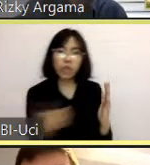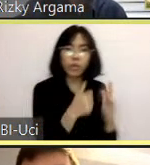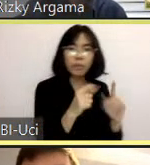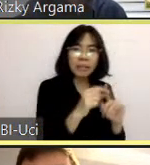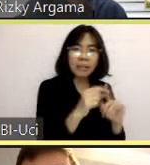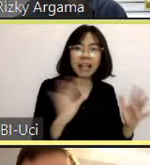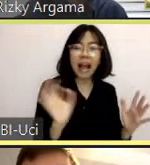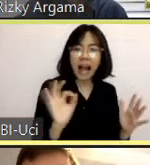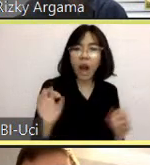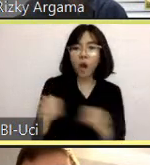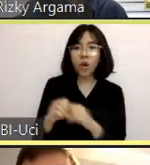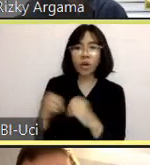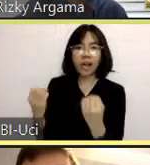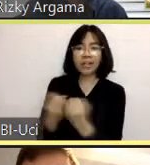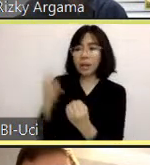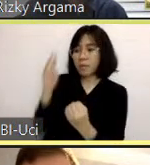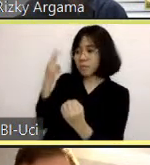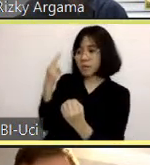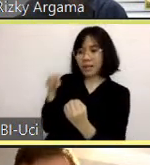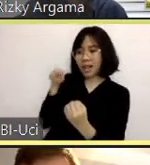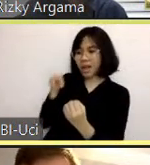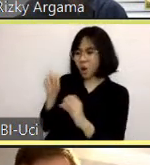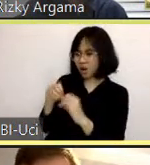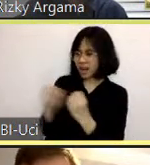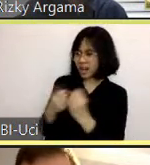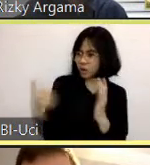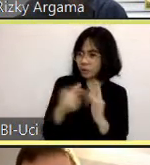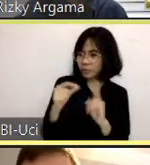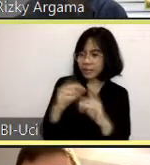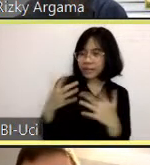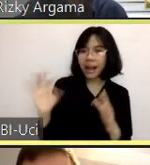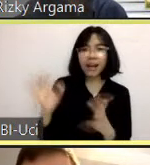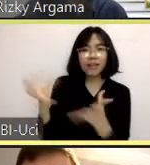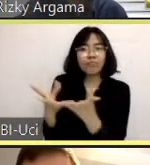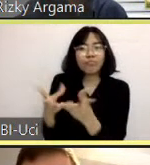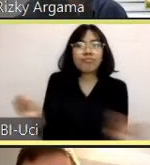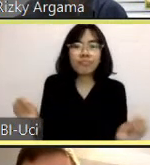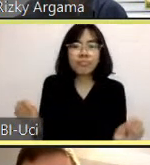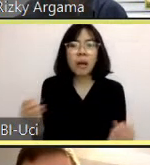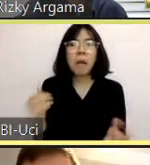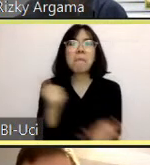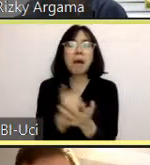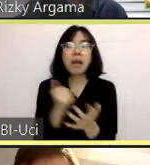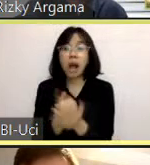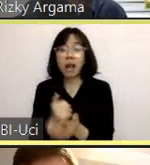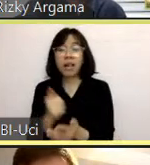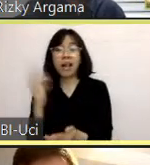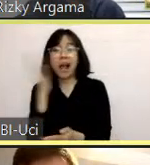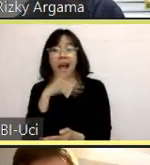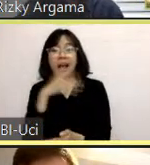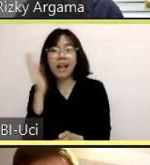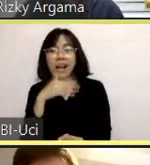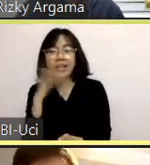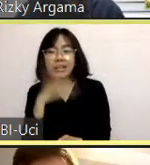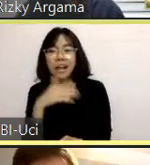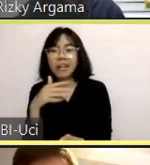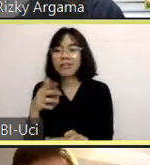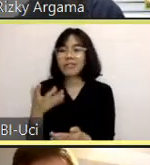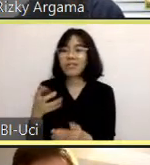Justru Pak Presiden Soekarno yang ikut merumuskan Pancasila, bukan itu alasan pembubaran organisasinya, dia pakai manifesto